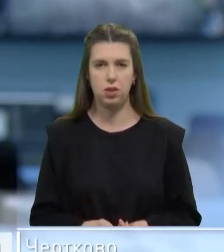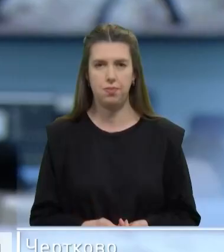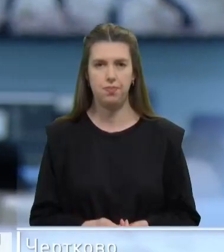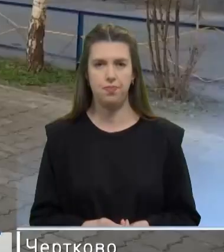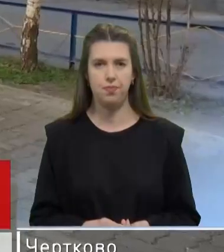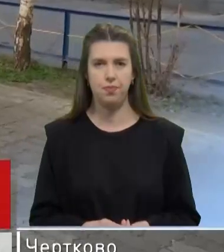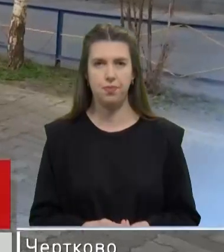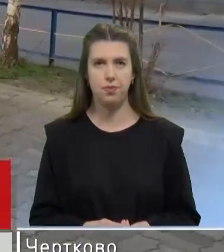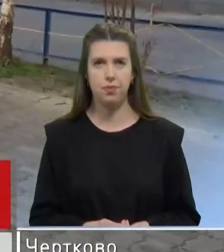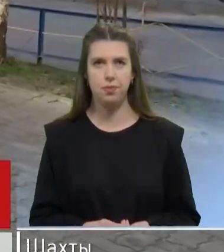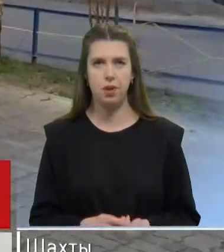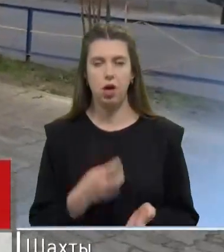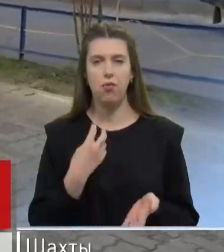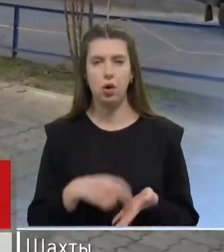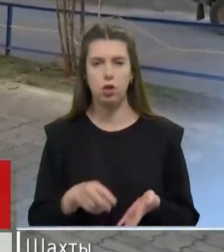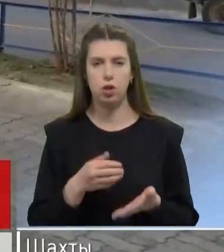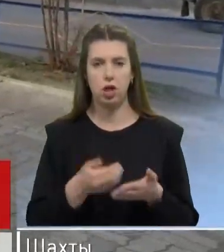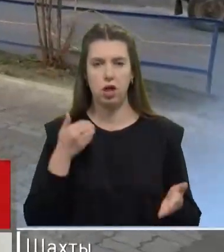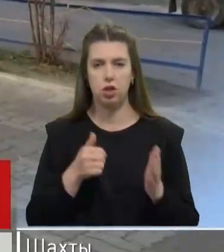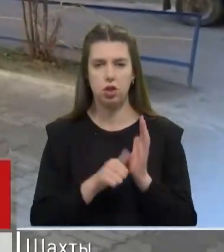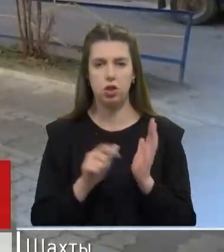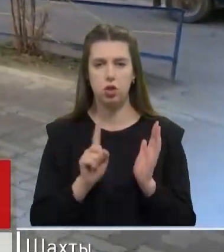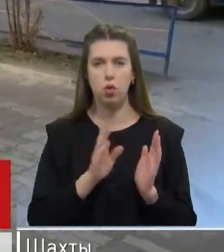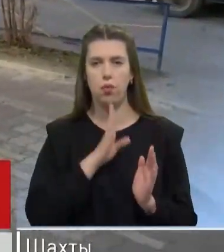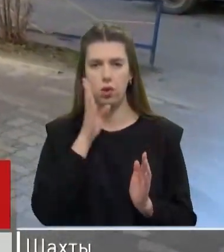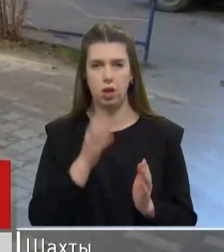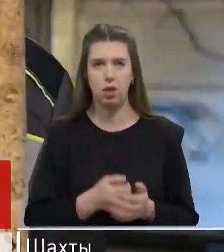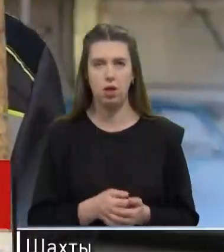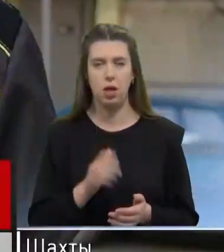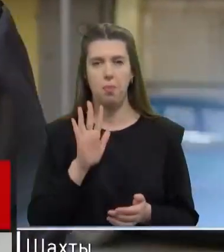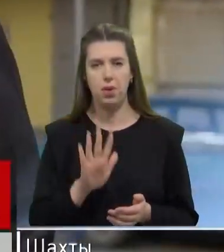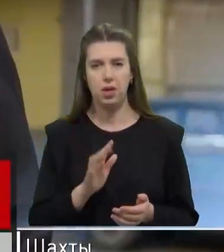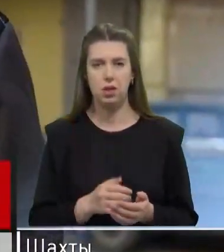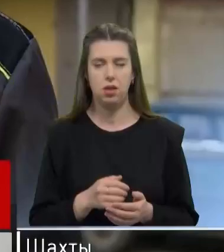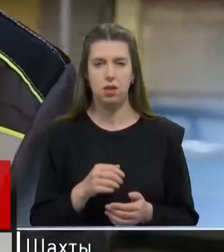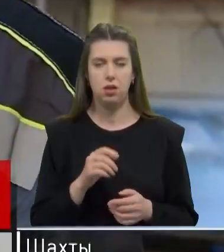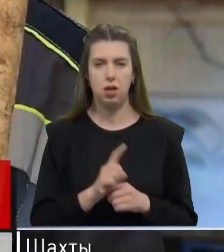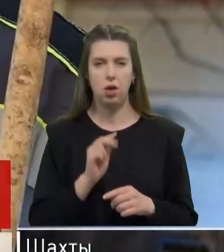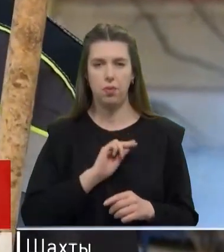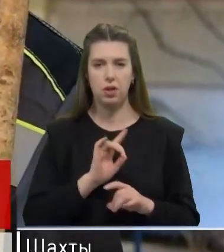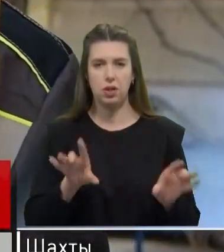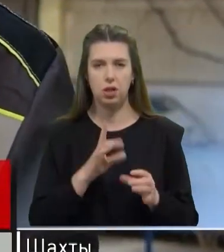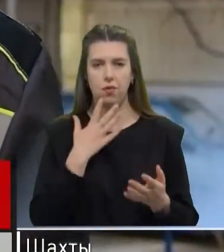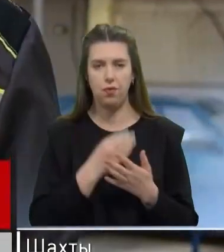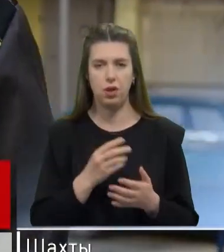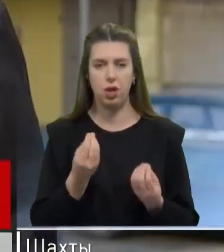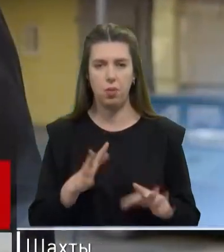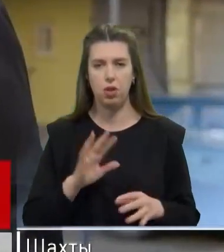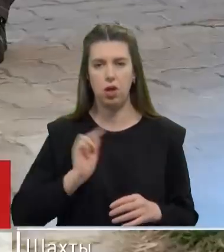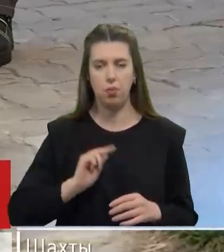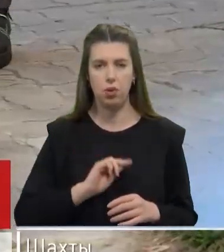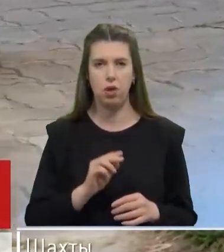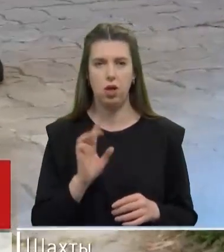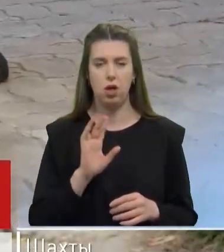Сарксян. Выходишь раньше 6 часов утра или в 5. Александр Скриглюков рассказывает о своей непростой работе.